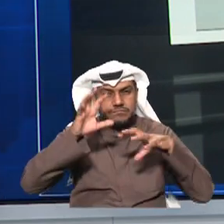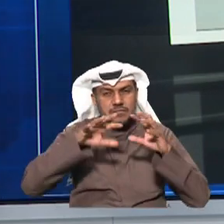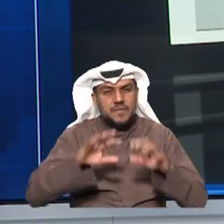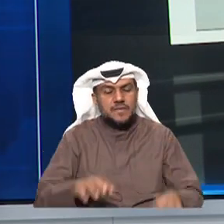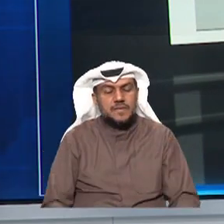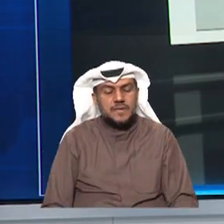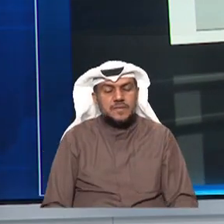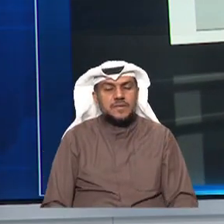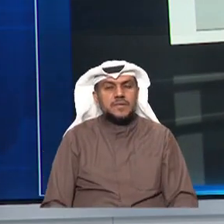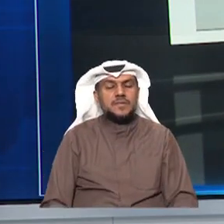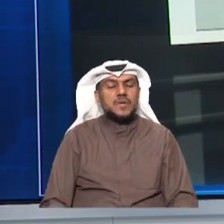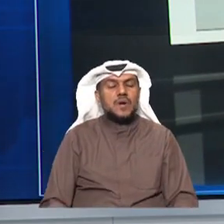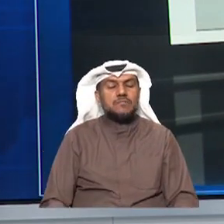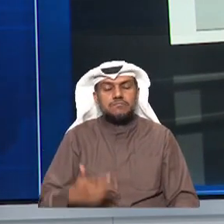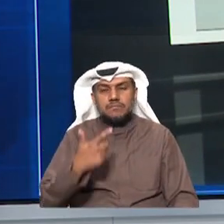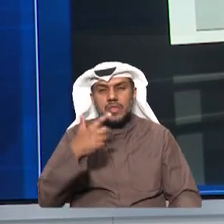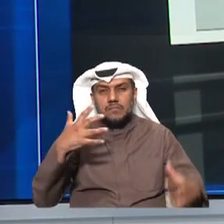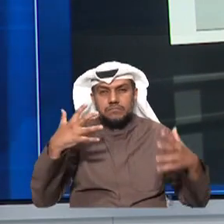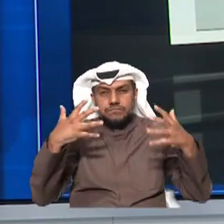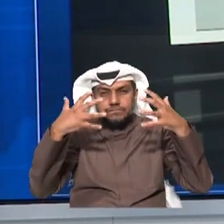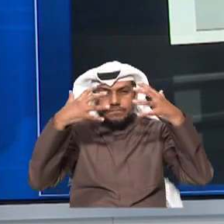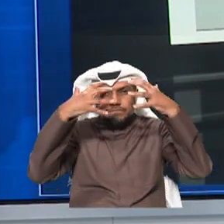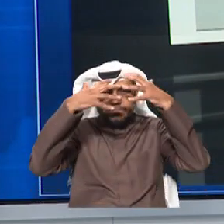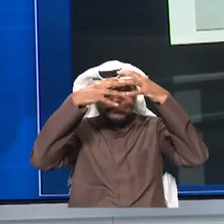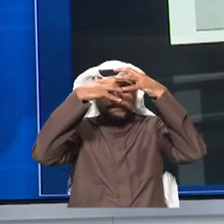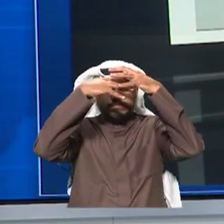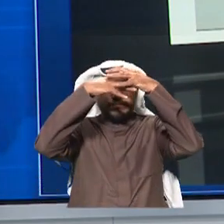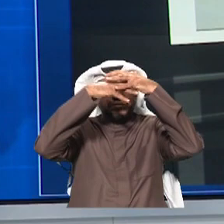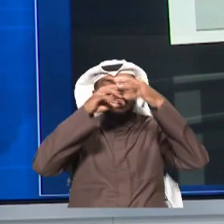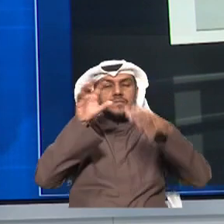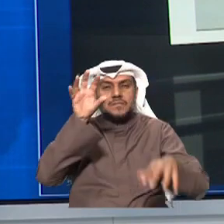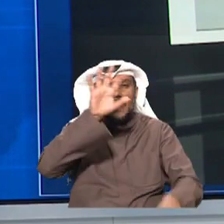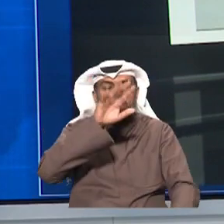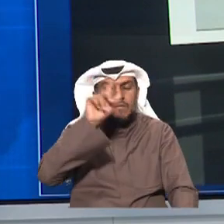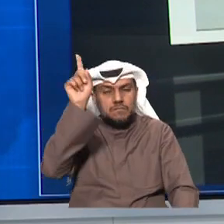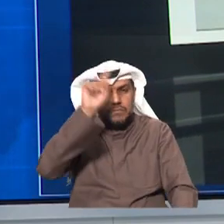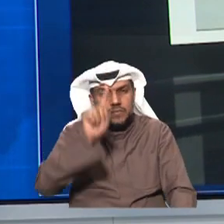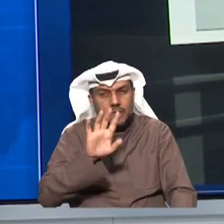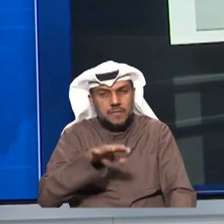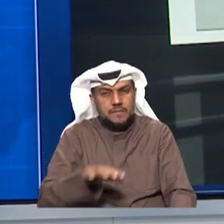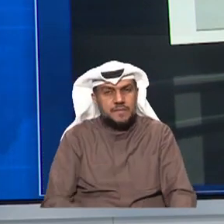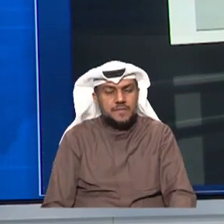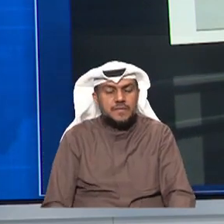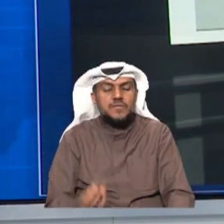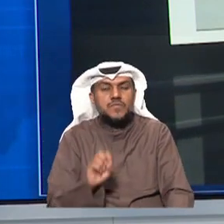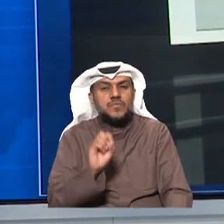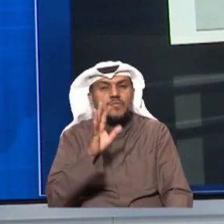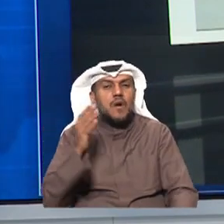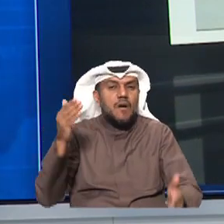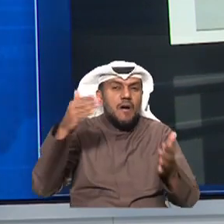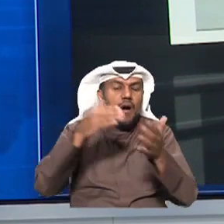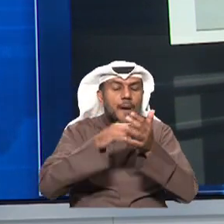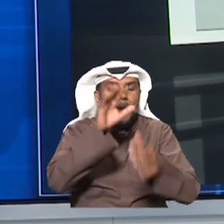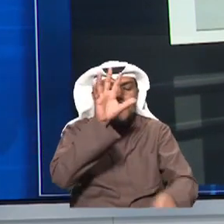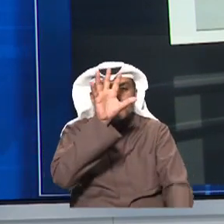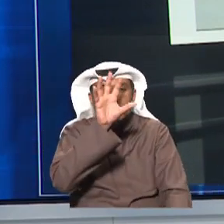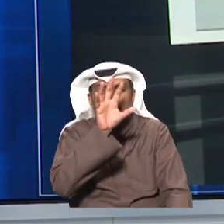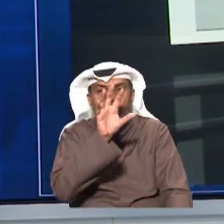لتكون بعض السحب الرعدية وأمطار رعدية على بعض المناطق ابتداء من منتصف النهار إلى آخر ساعات